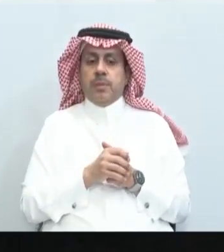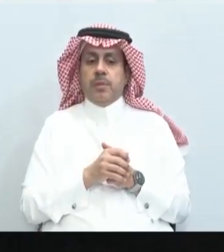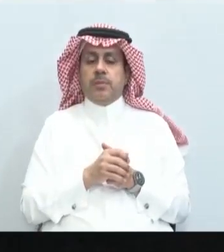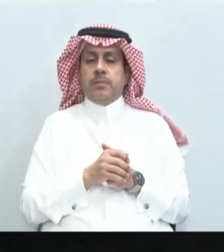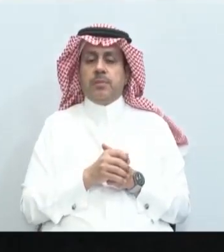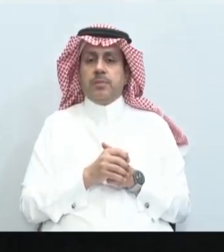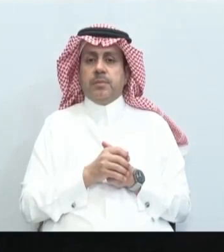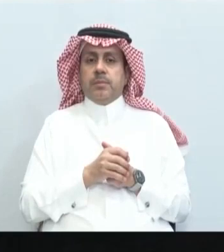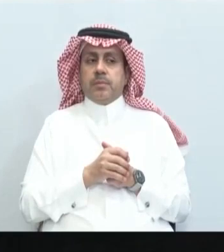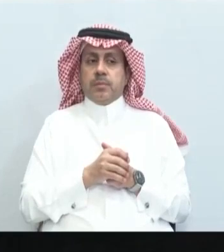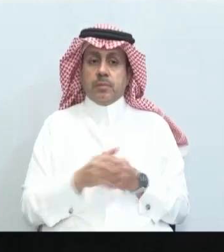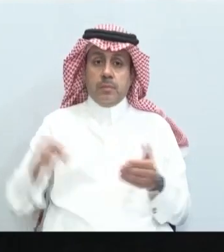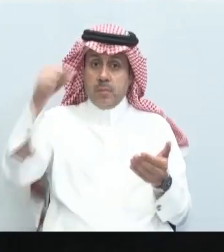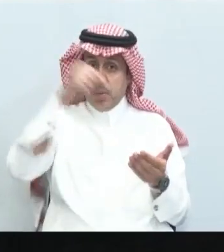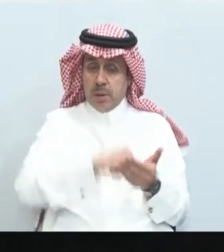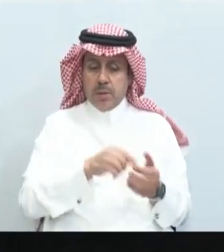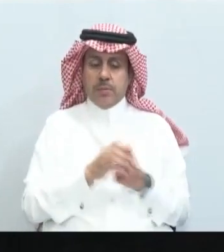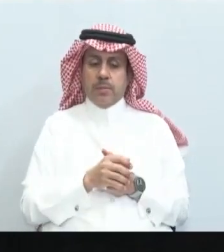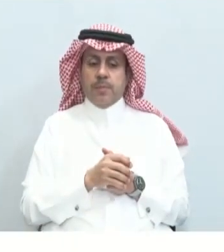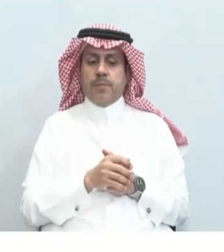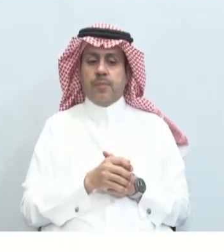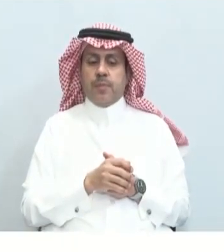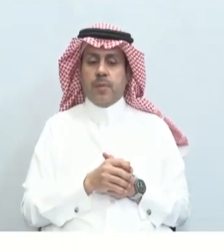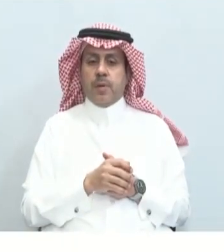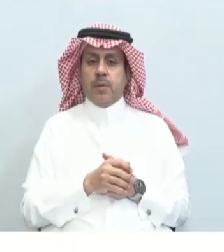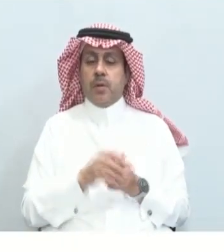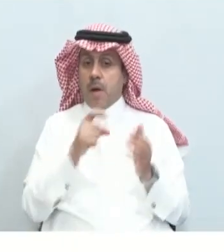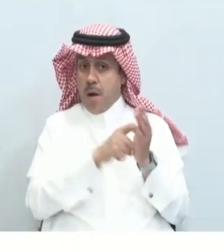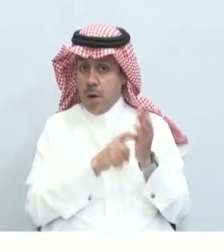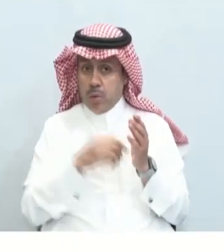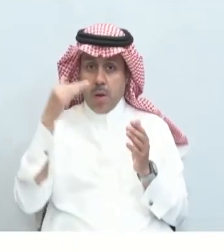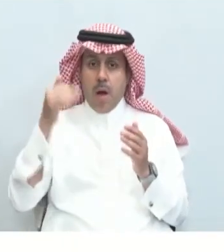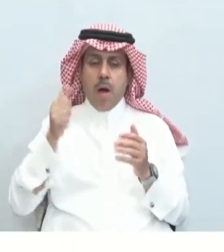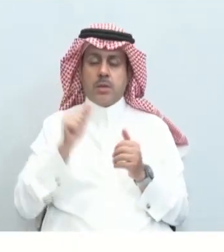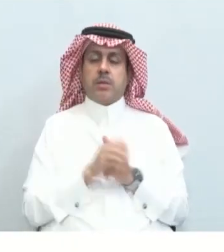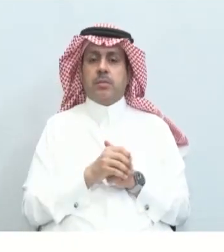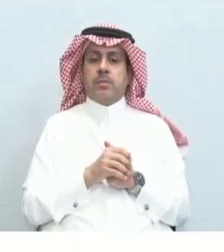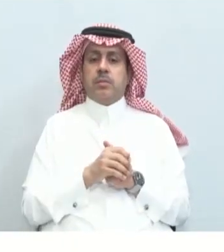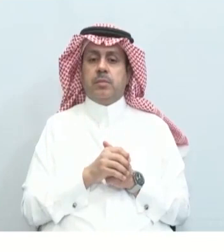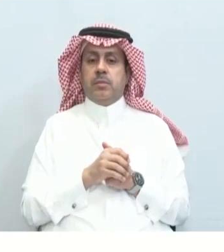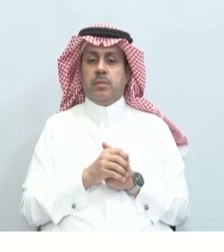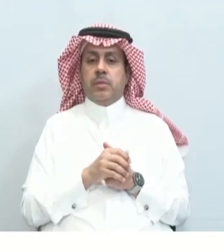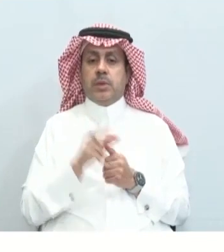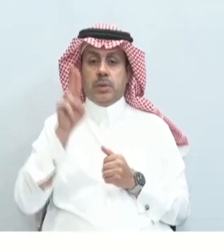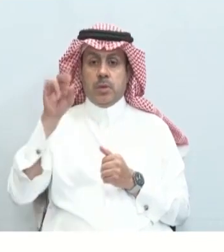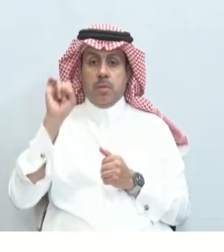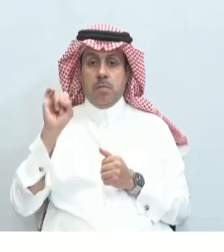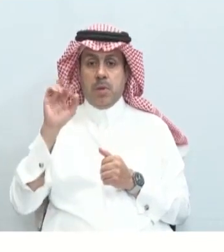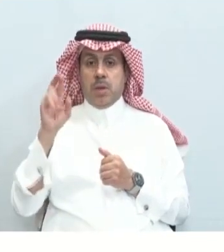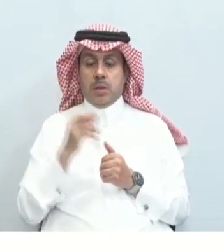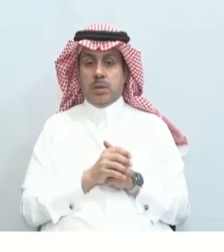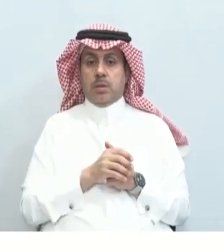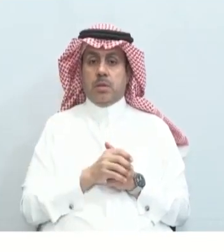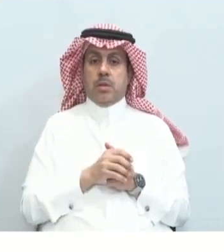فهذا من الداخل من داخل من ضمن القانون الخاص في حين تتميز القواعد القانونيه